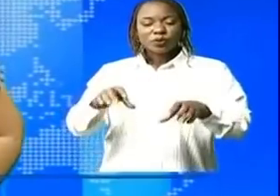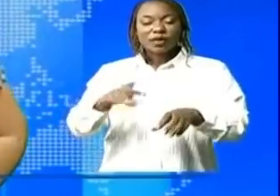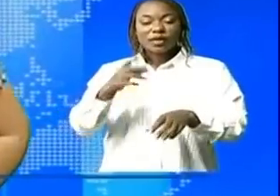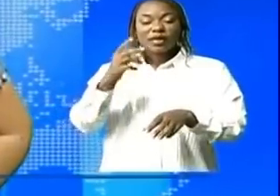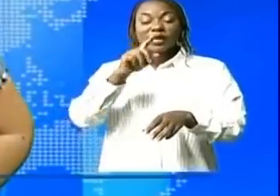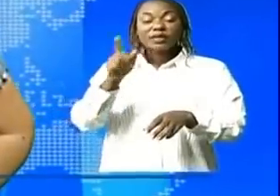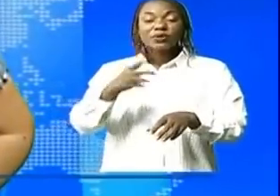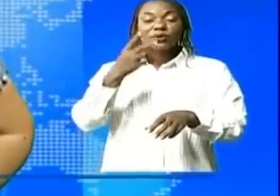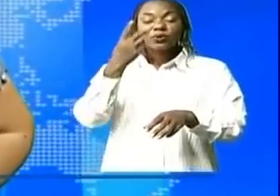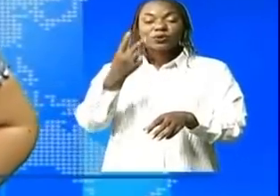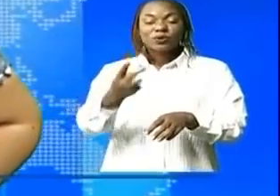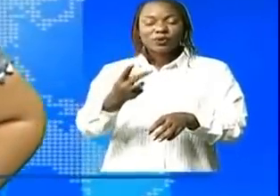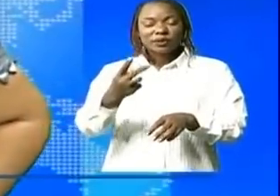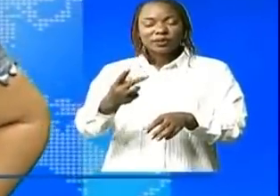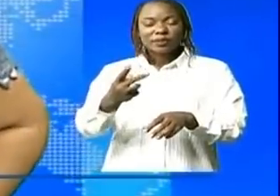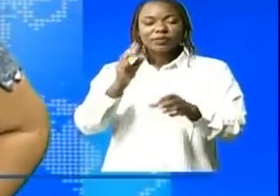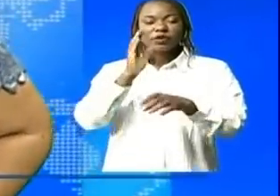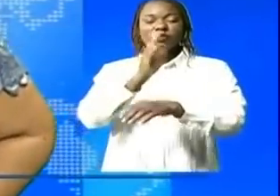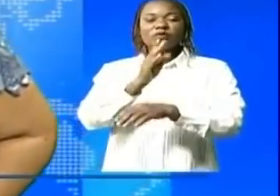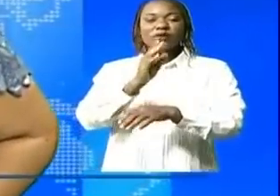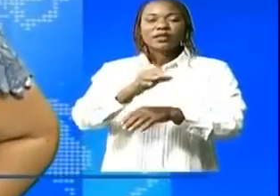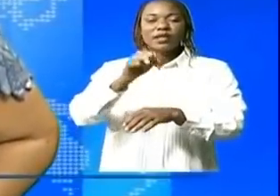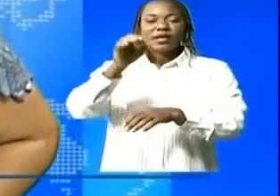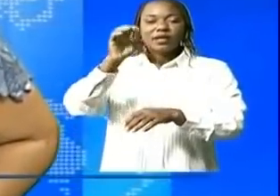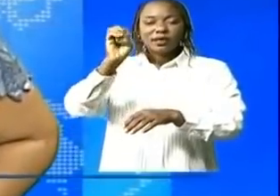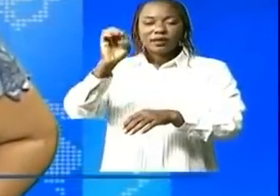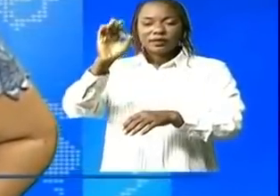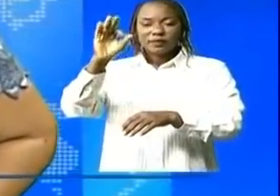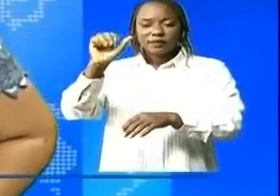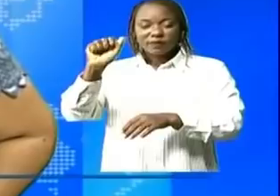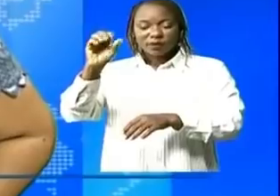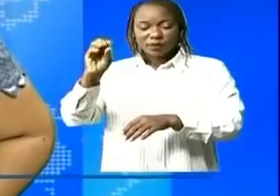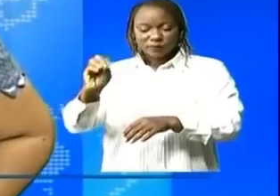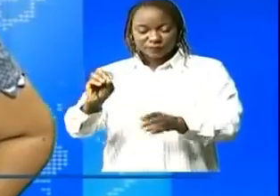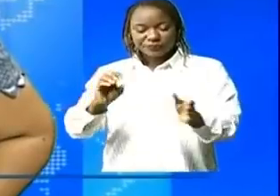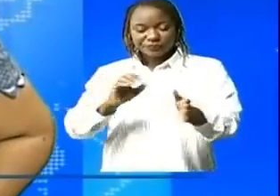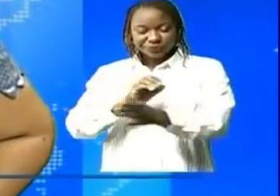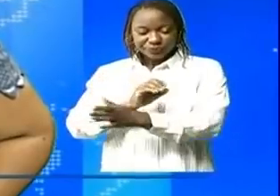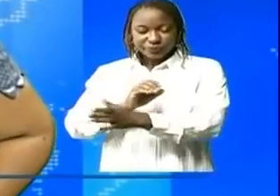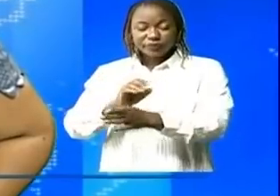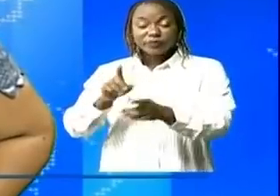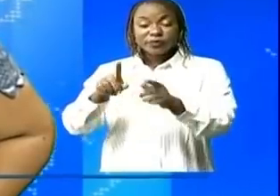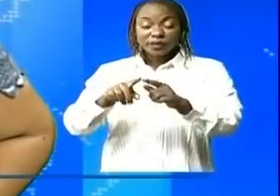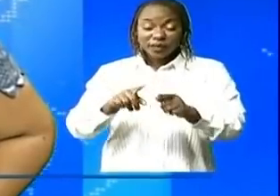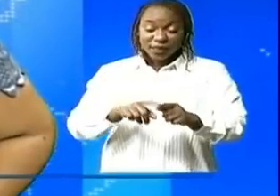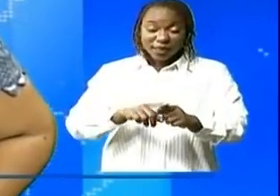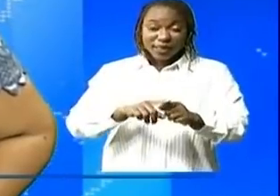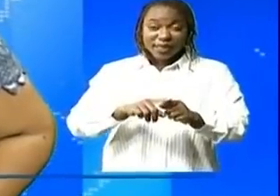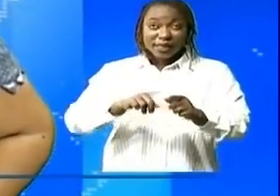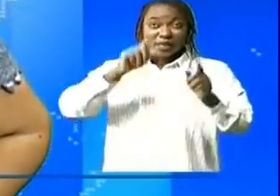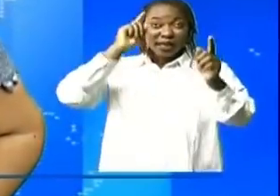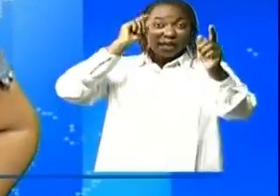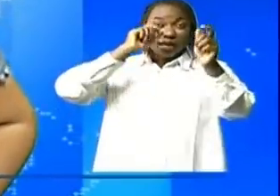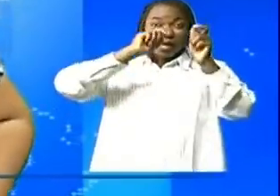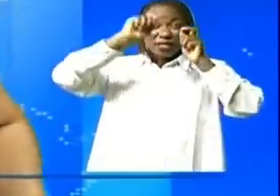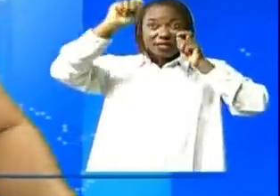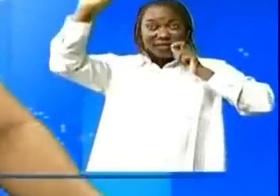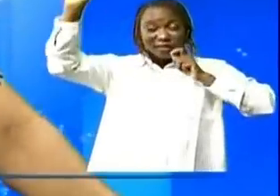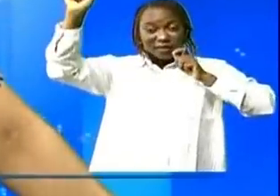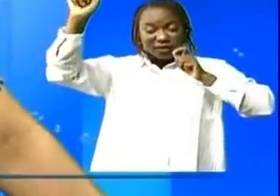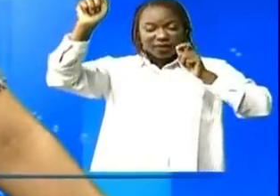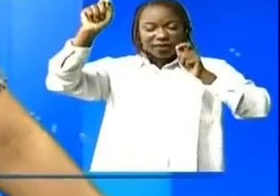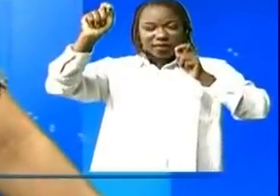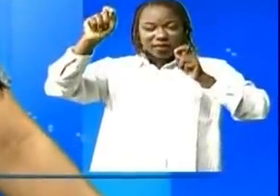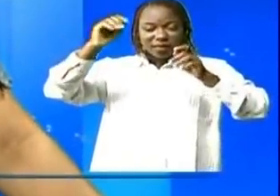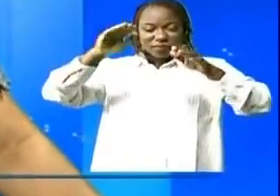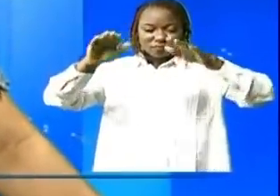32e conférence de la FAO. Des constructions anarchiques sous les lignes haute tension de la SNEL et ça, on en trouve un peu partout dans le pays.